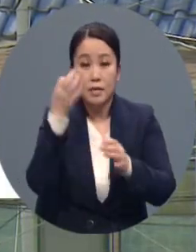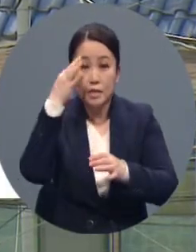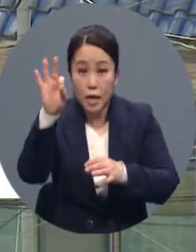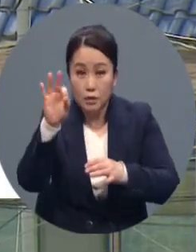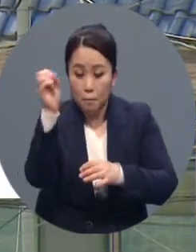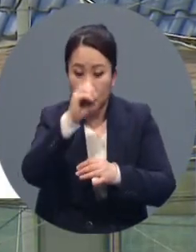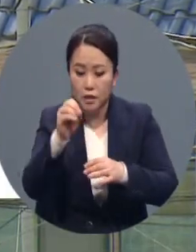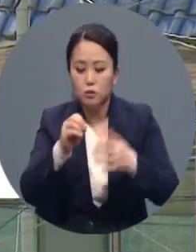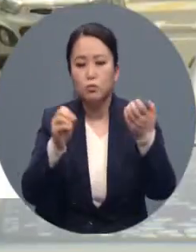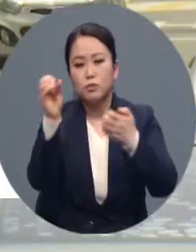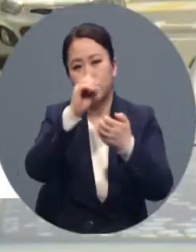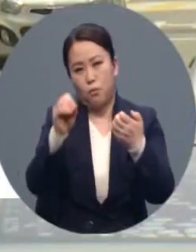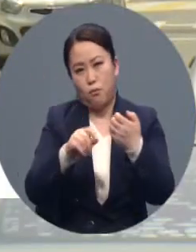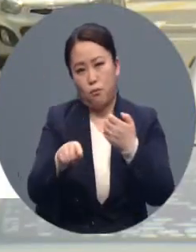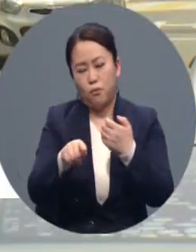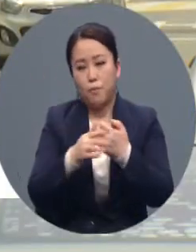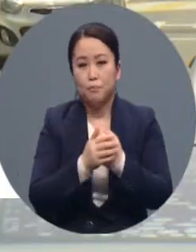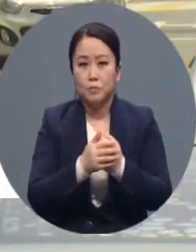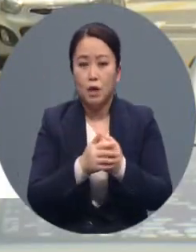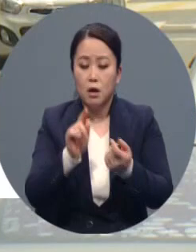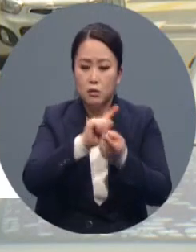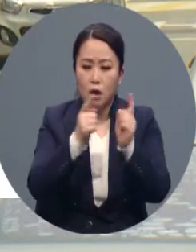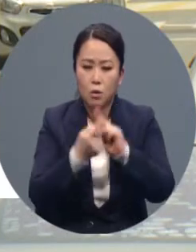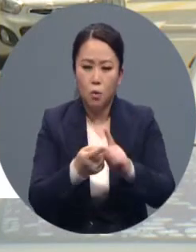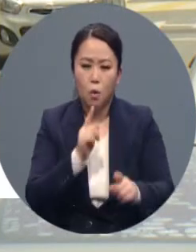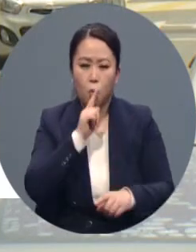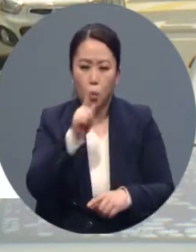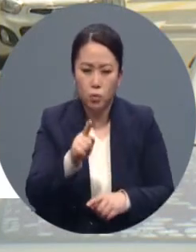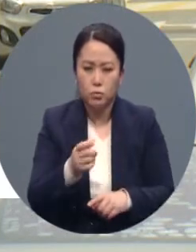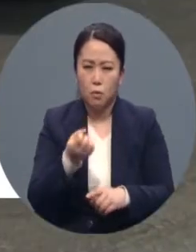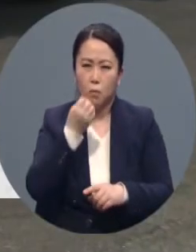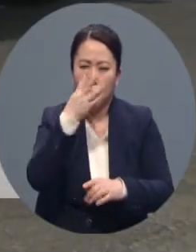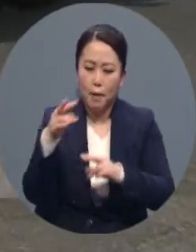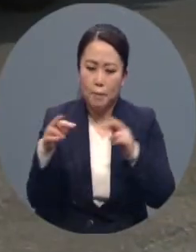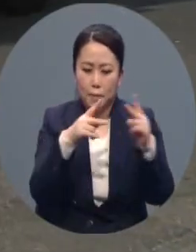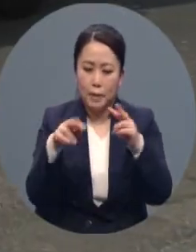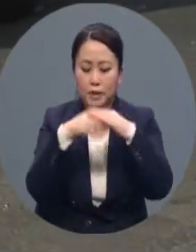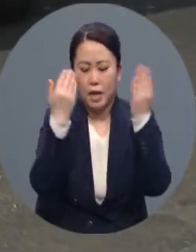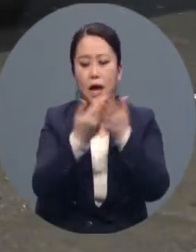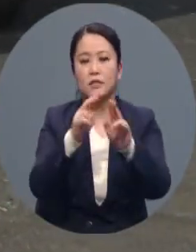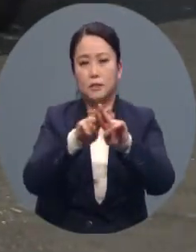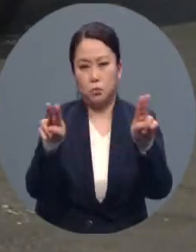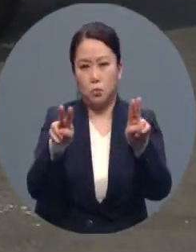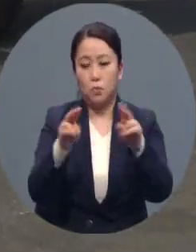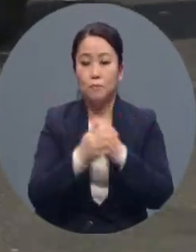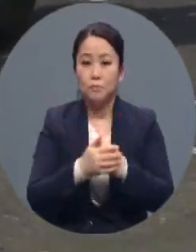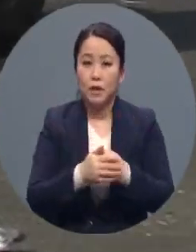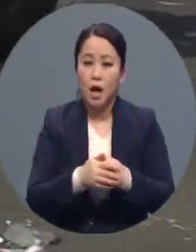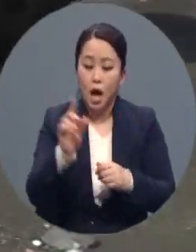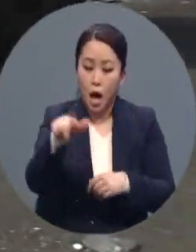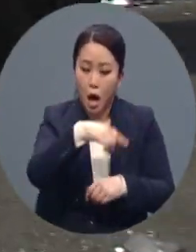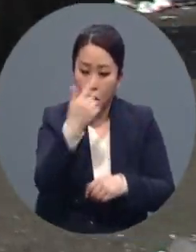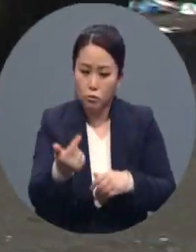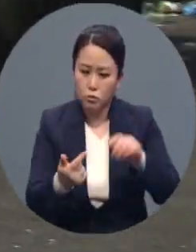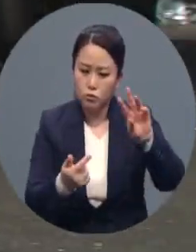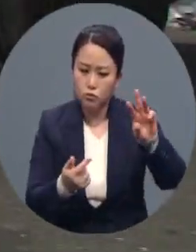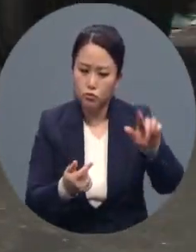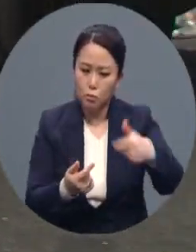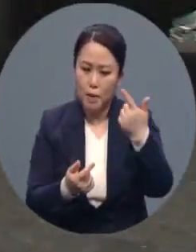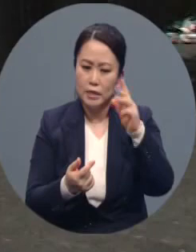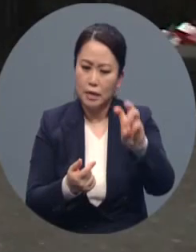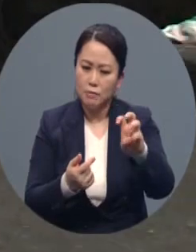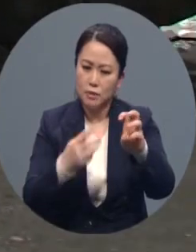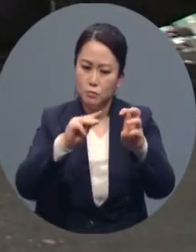가까이 됩니다. 서로 고소고발했던 것 다 취하하고. 1일 636톤을 처리하는 부산 최대